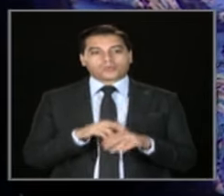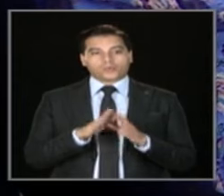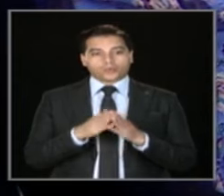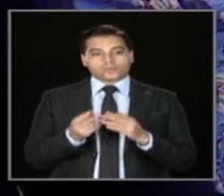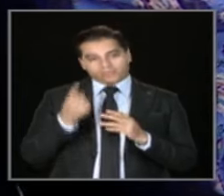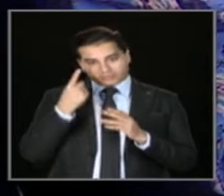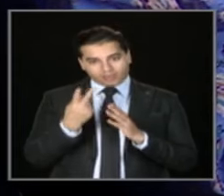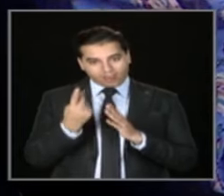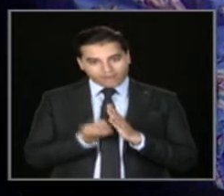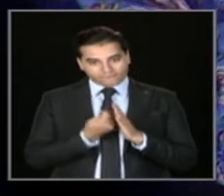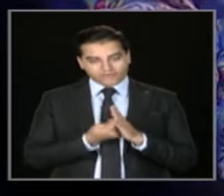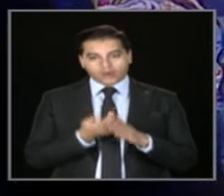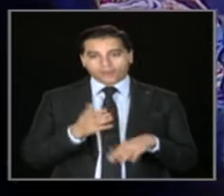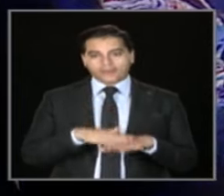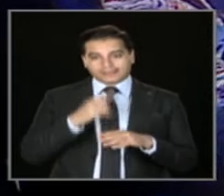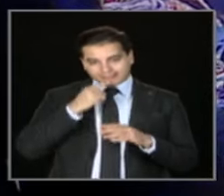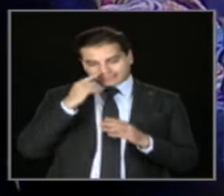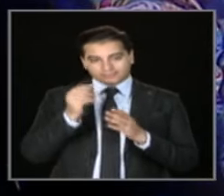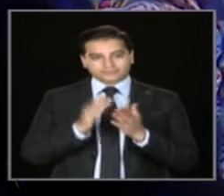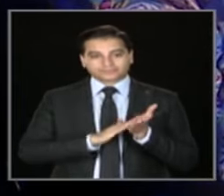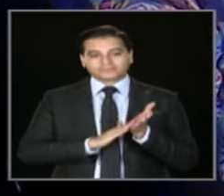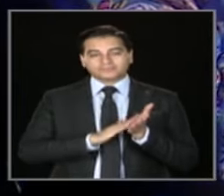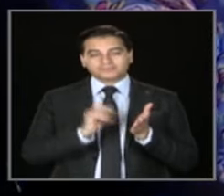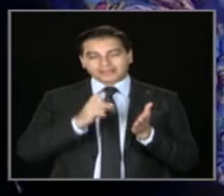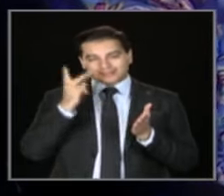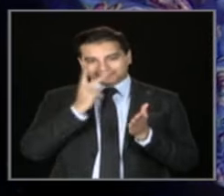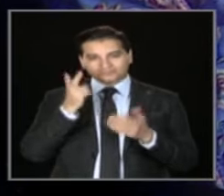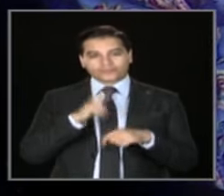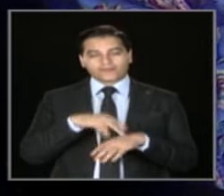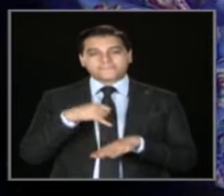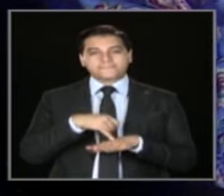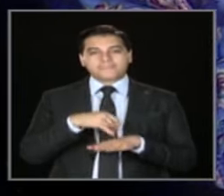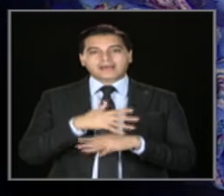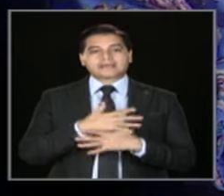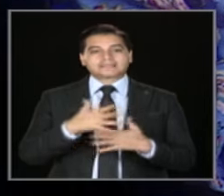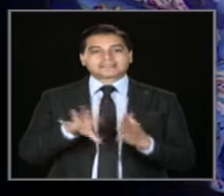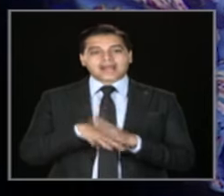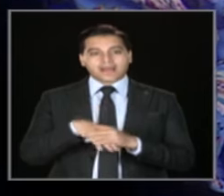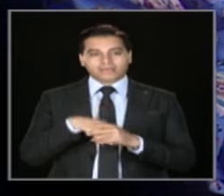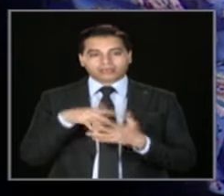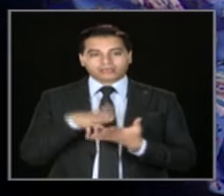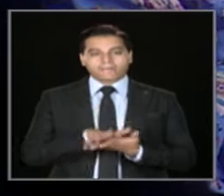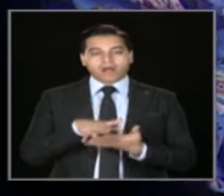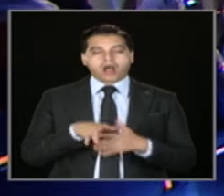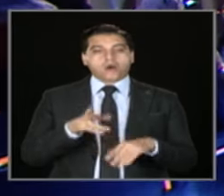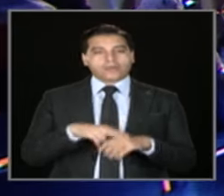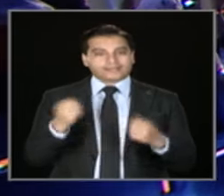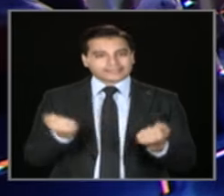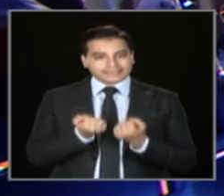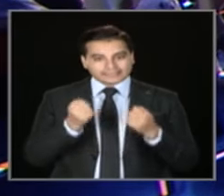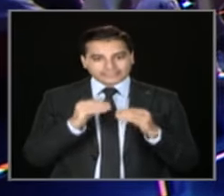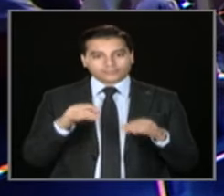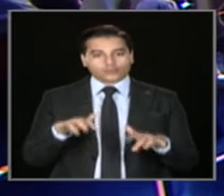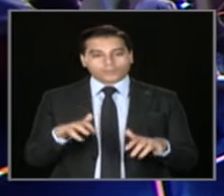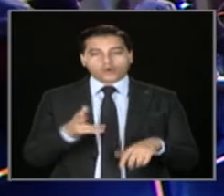الثقافيه والدينيه بالاضافه كمان ان المركز نفسه بقى بيعمل كورسات كمبيوتر